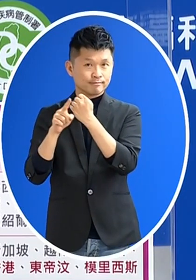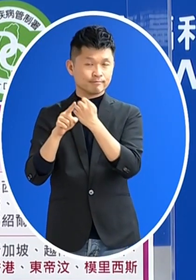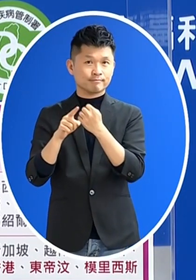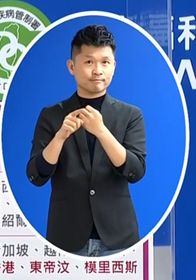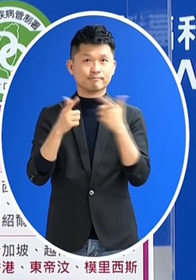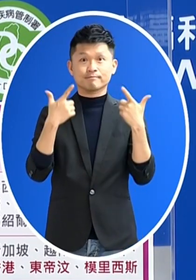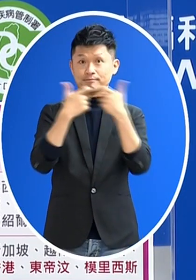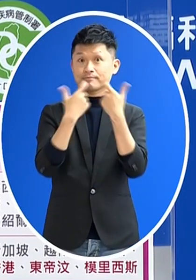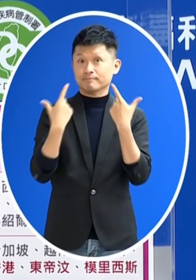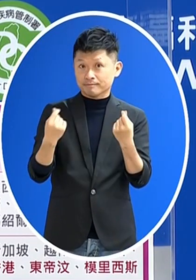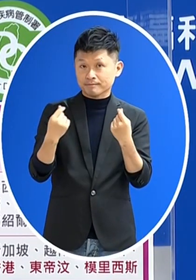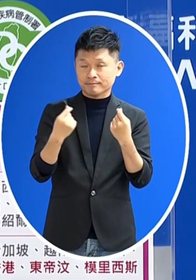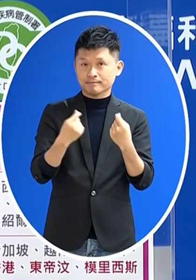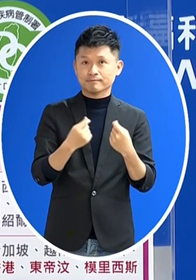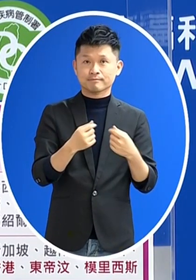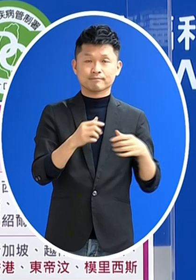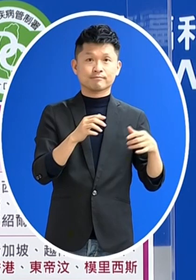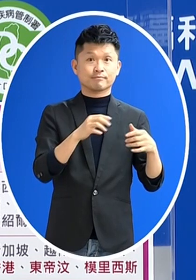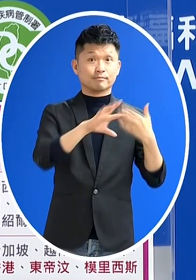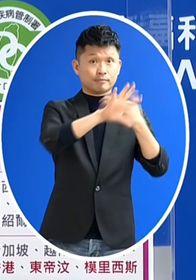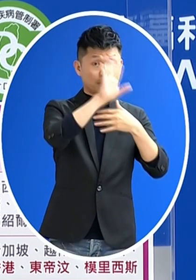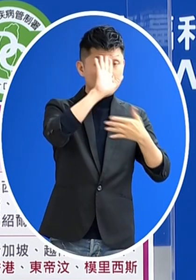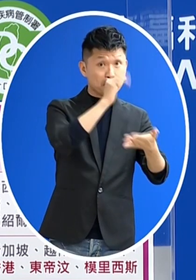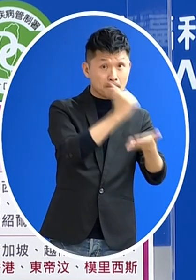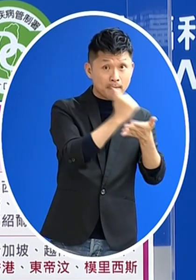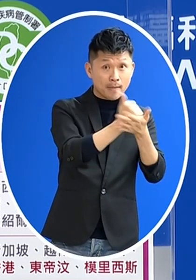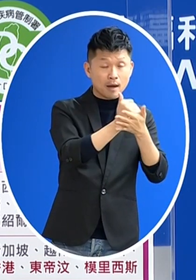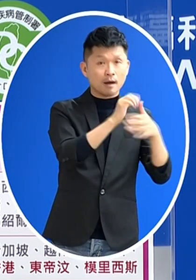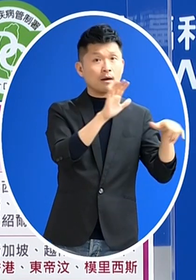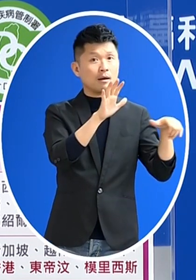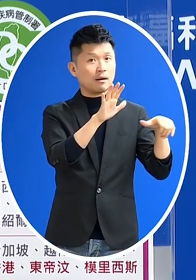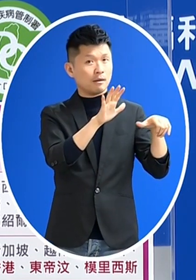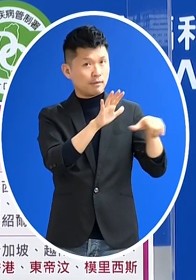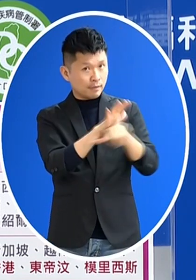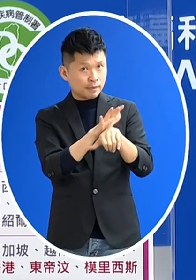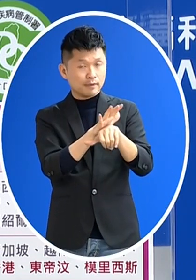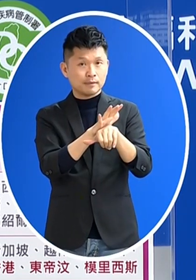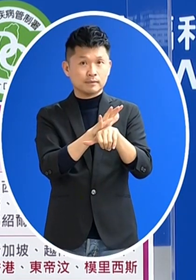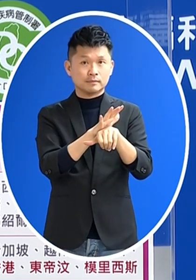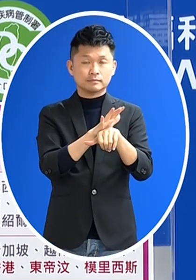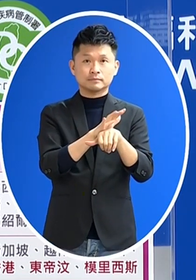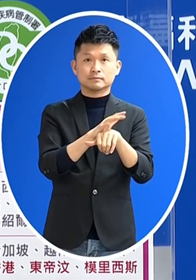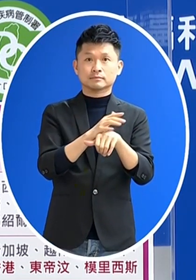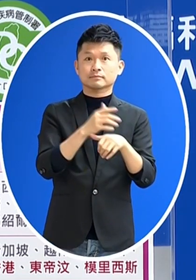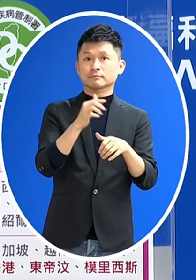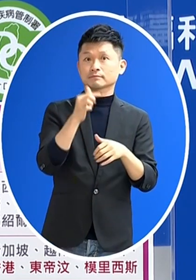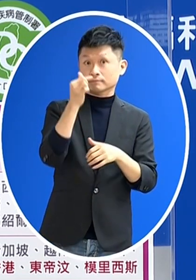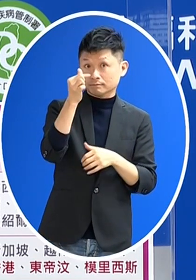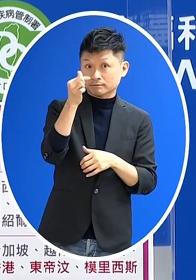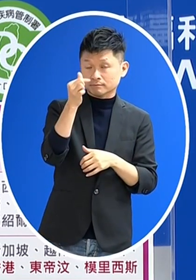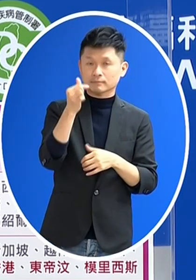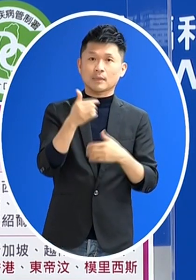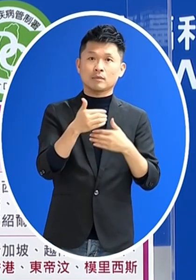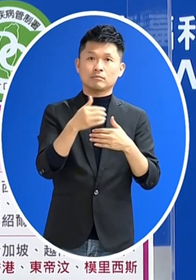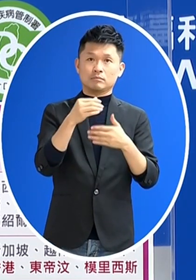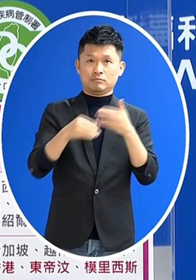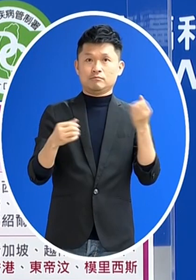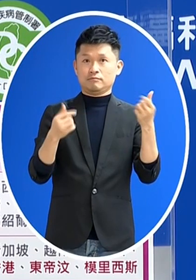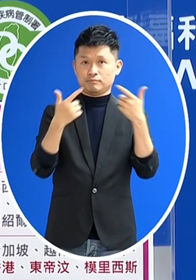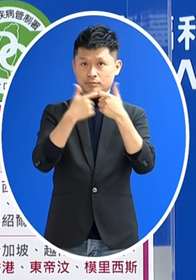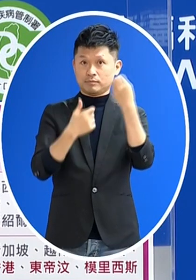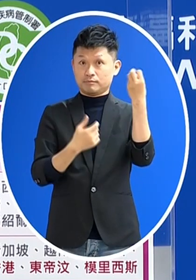确诊，如果进来再检验出阳性之后，符合这3个条件，那我们就会解隔